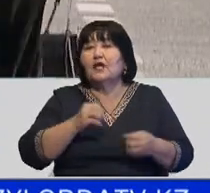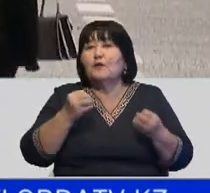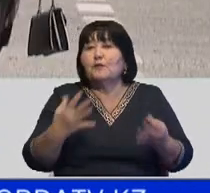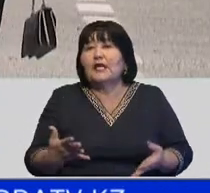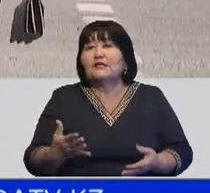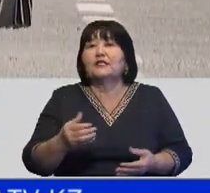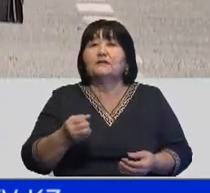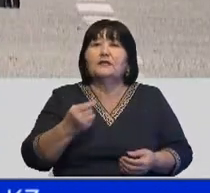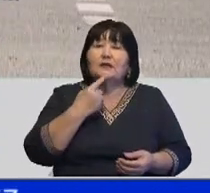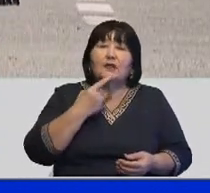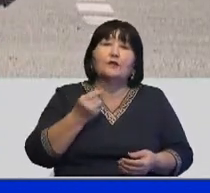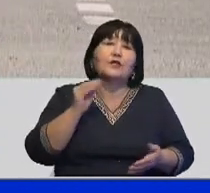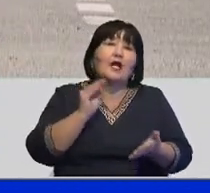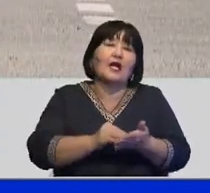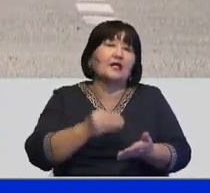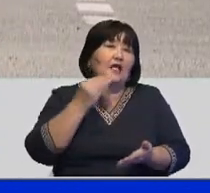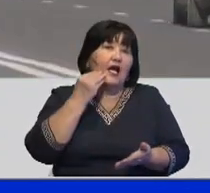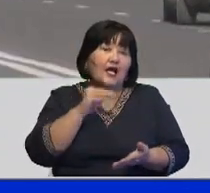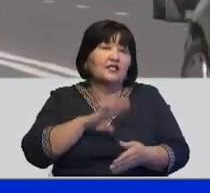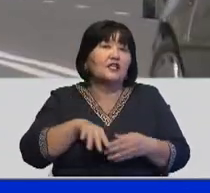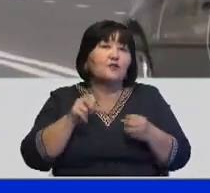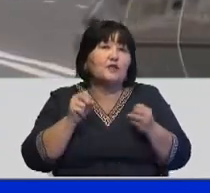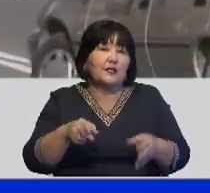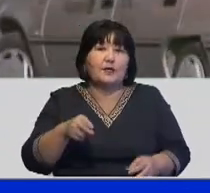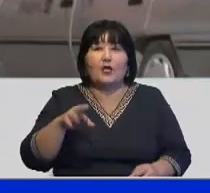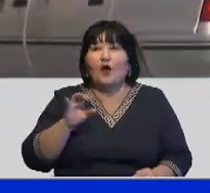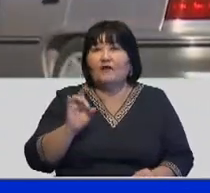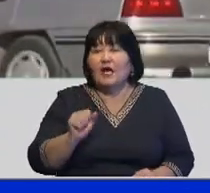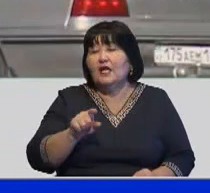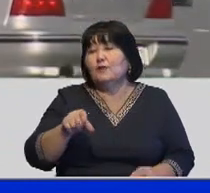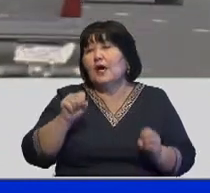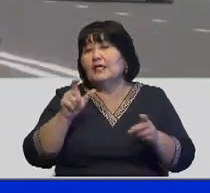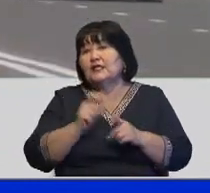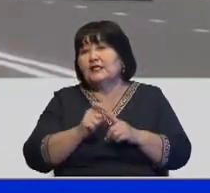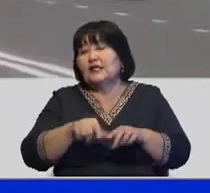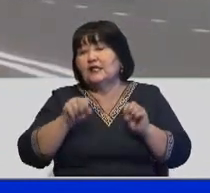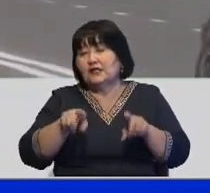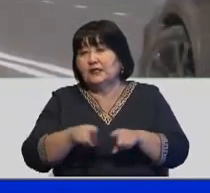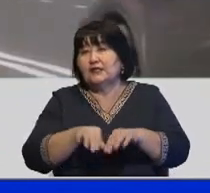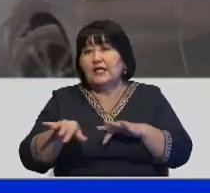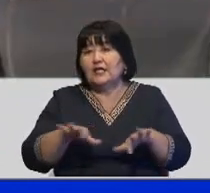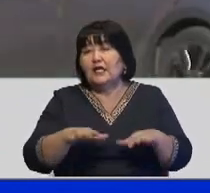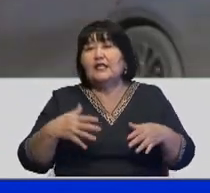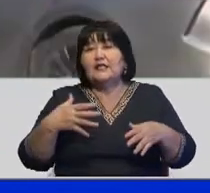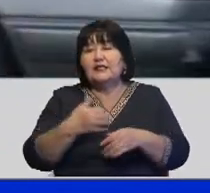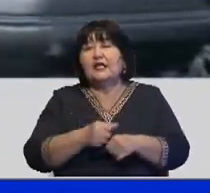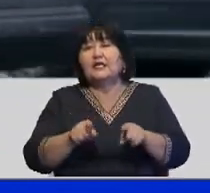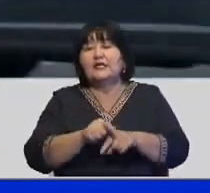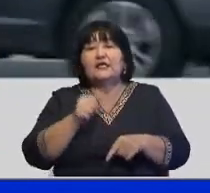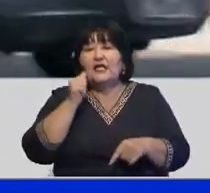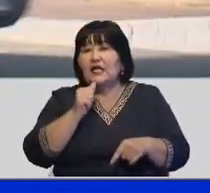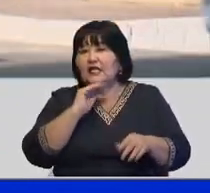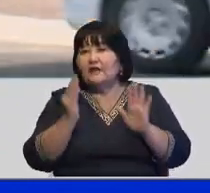потребителям потому что гарантирует качество и Безопасность товара по словам специалистов такого рода меры направлены на сокращение теневого